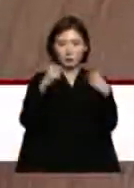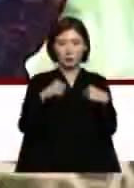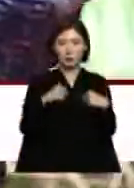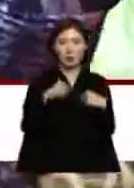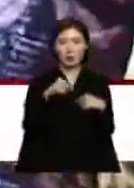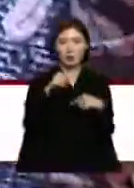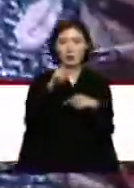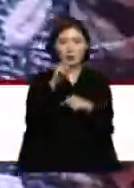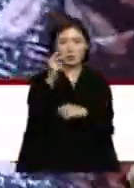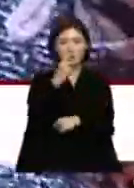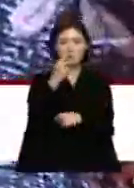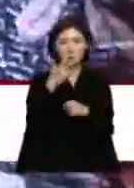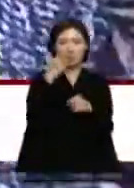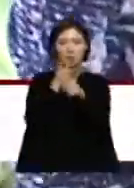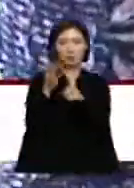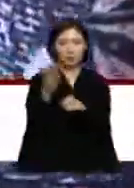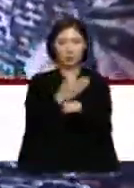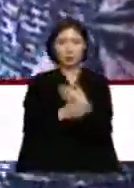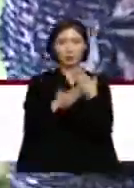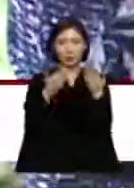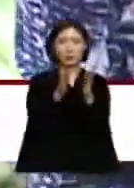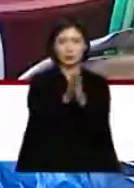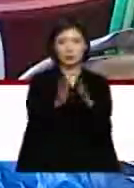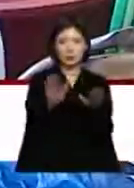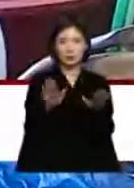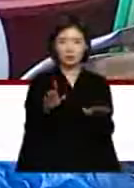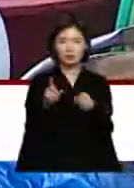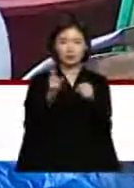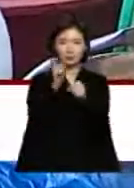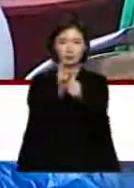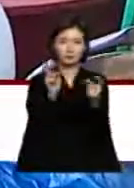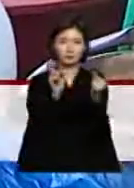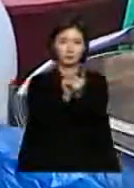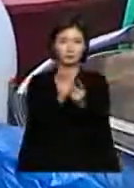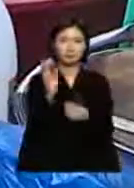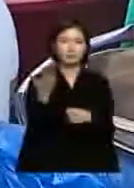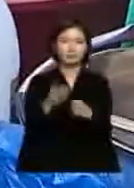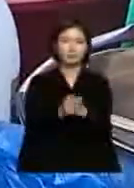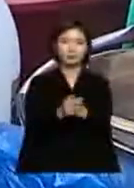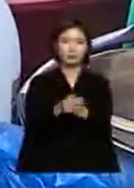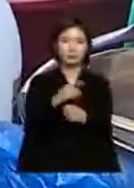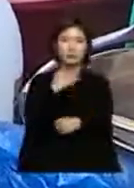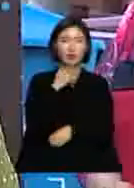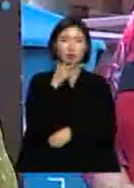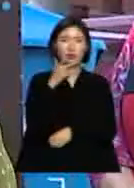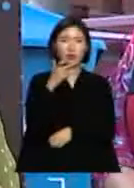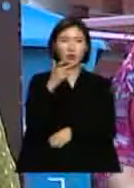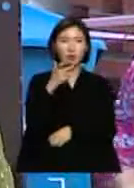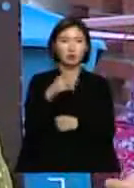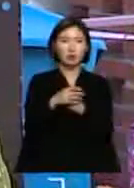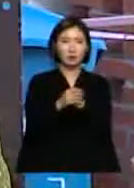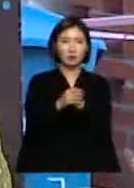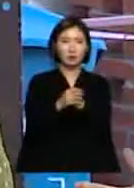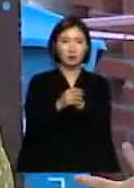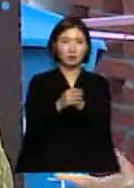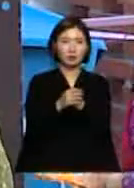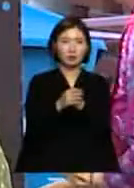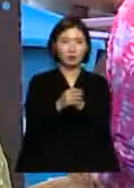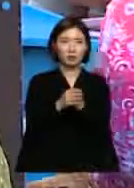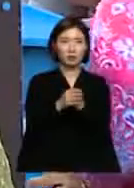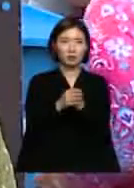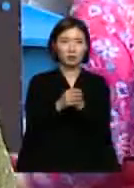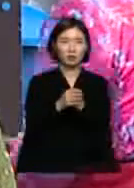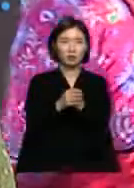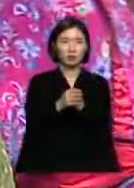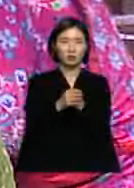지난 2008년부터 봉사를 시작해 올해로 10년째를 맞았습니다. 며느리 봉사하던 발대식이 있었어요. 이제 그때